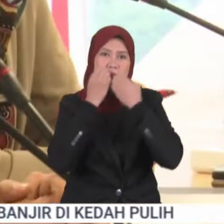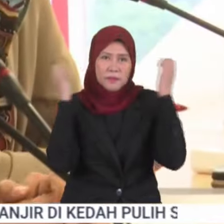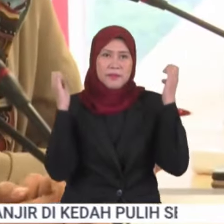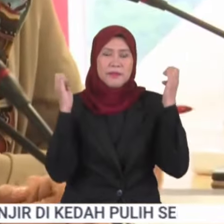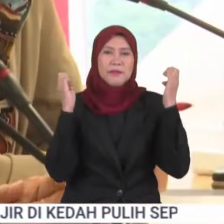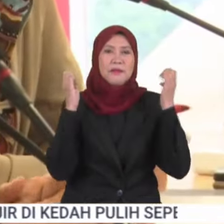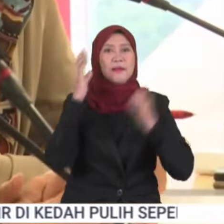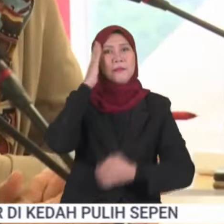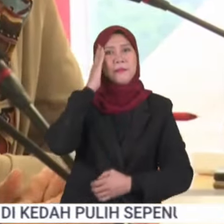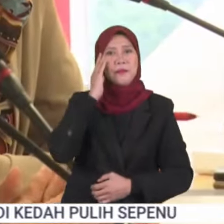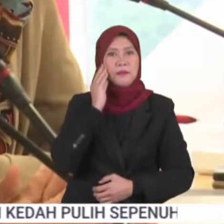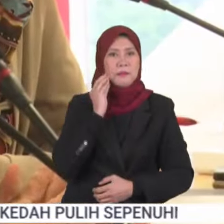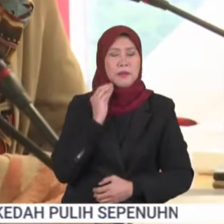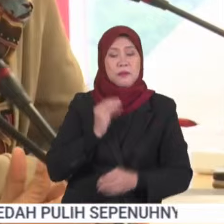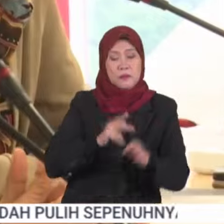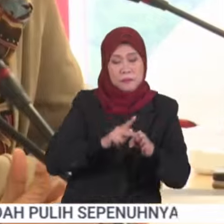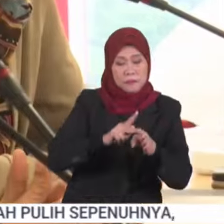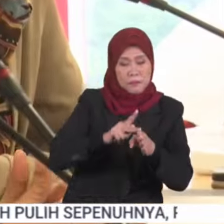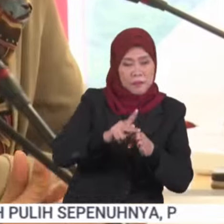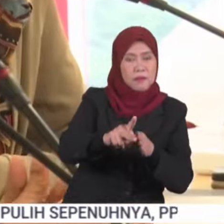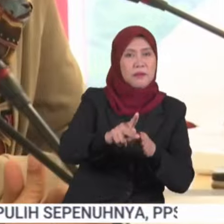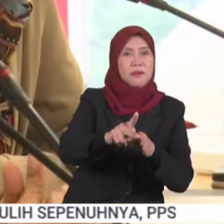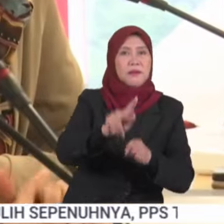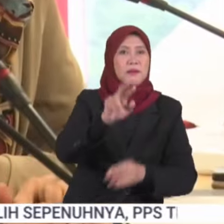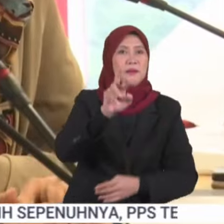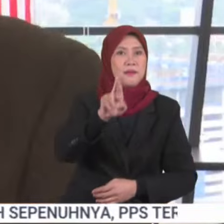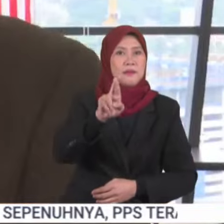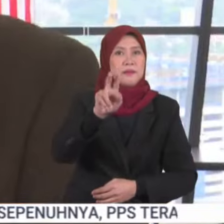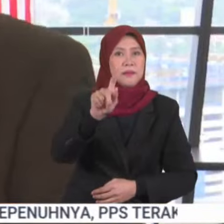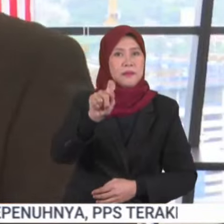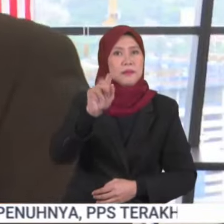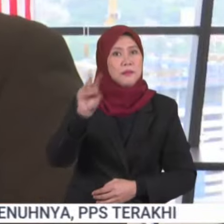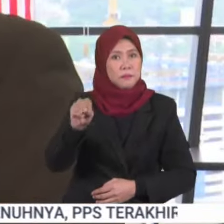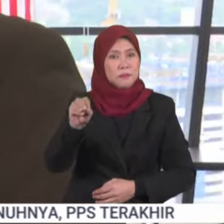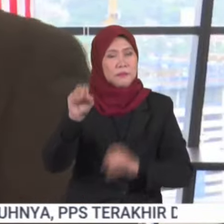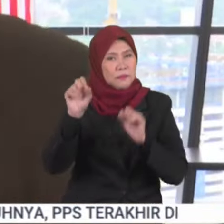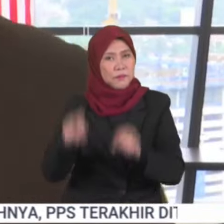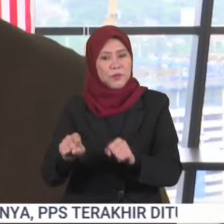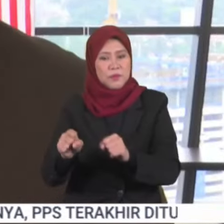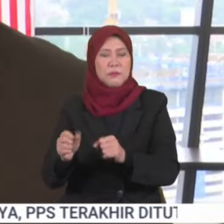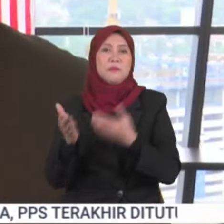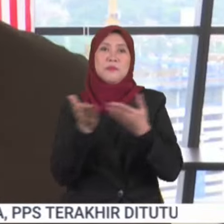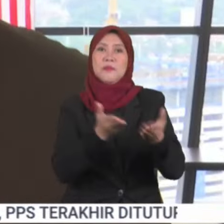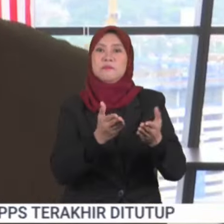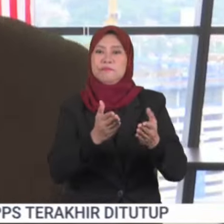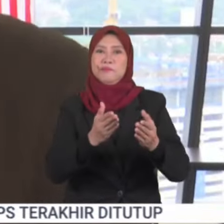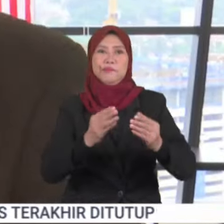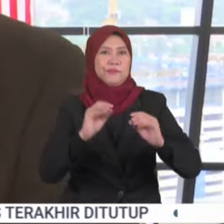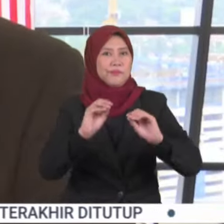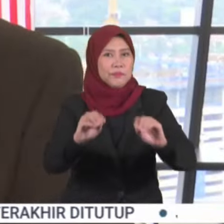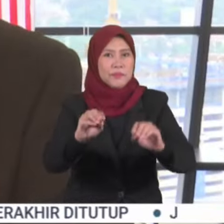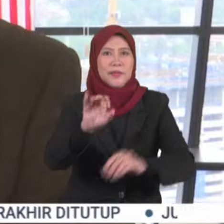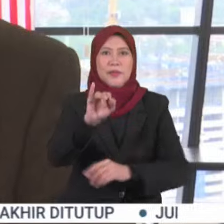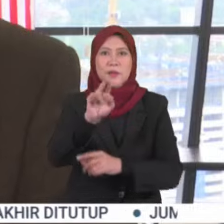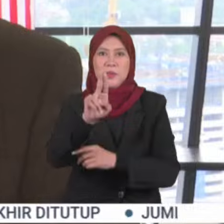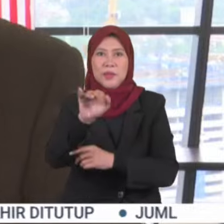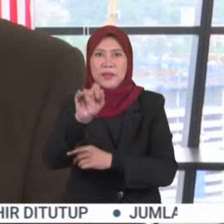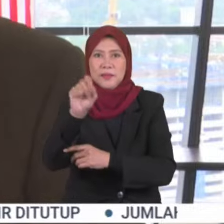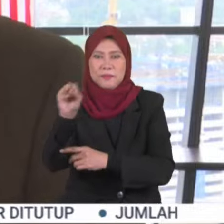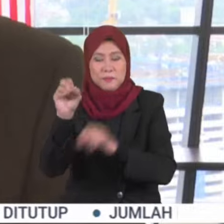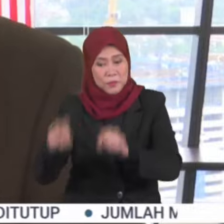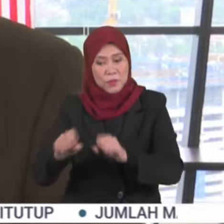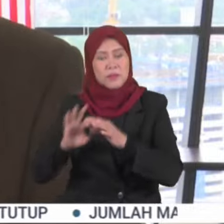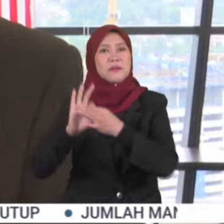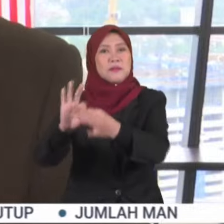saya rasa pengalaman dan juga kepakaran RTM boleh kita bawa ke UiTM, di mana kita boleh